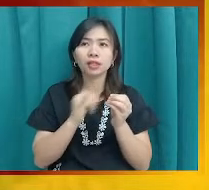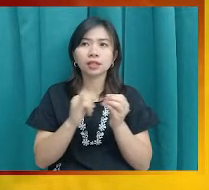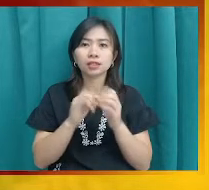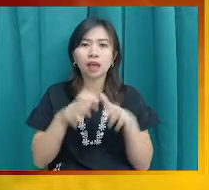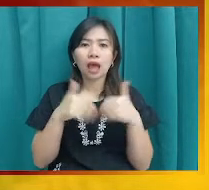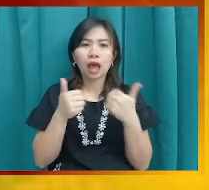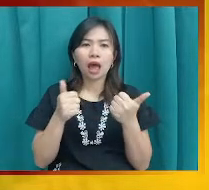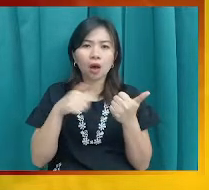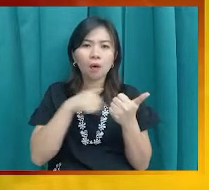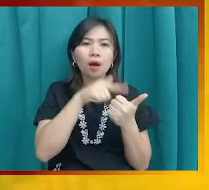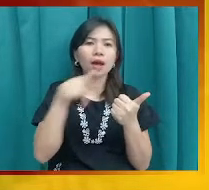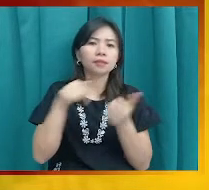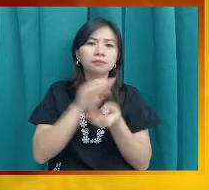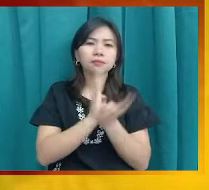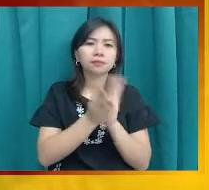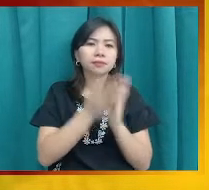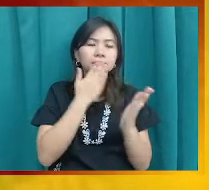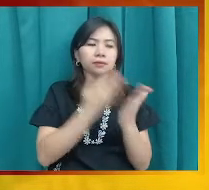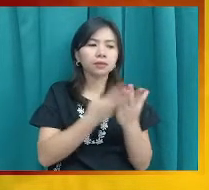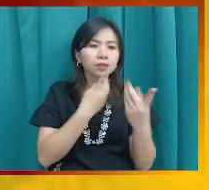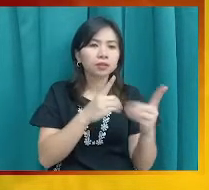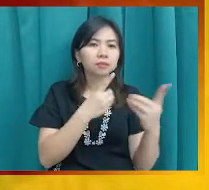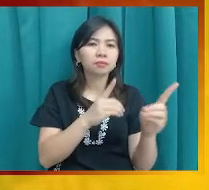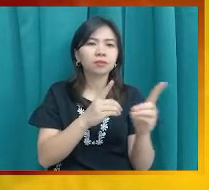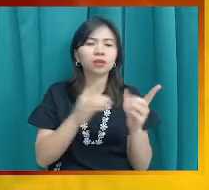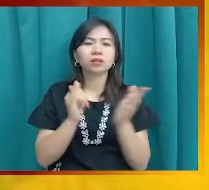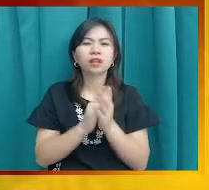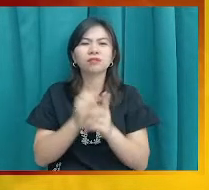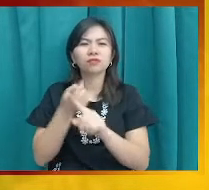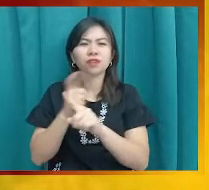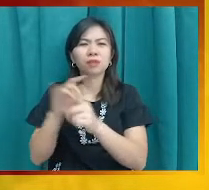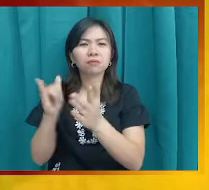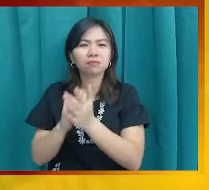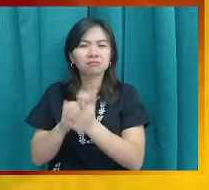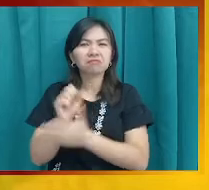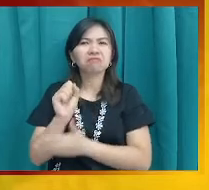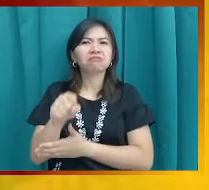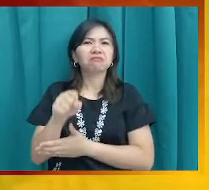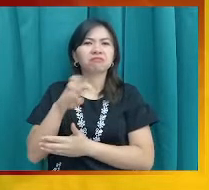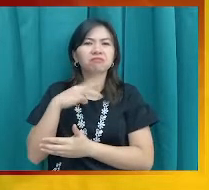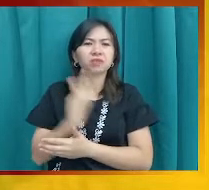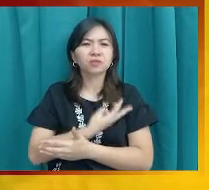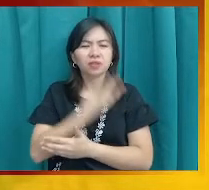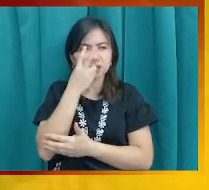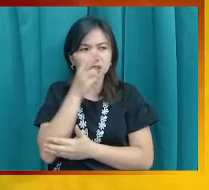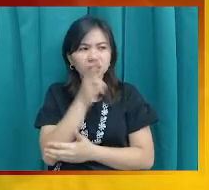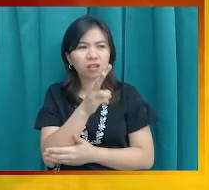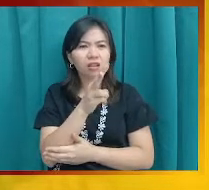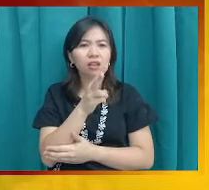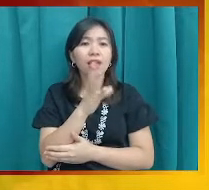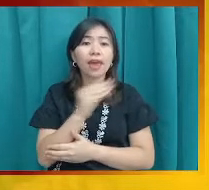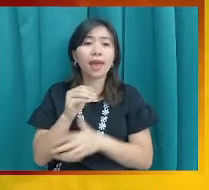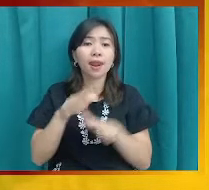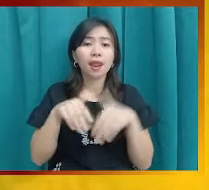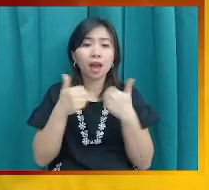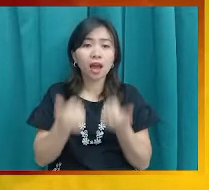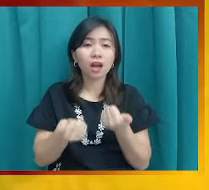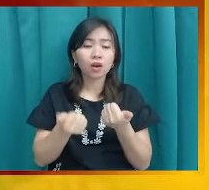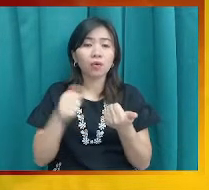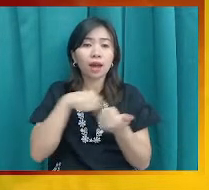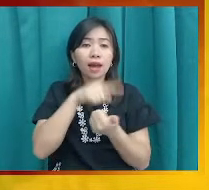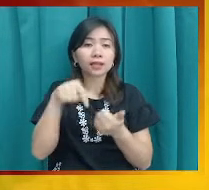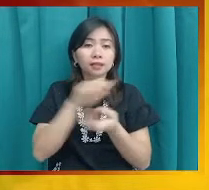naman magiging mabuting disciple ng Panginoon? Na which is mula doon, tiningnan natin kung sino at papaano naging